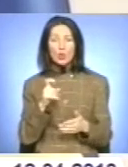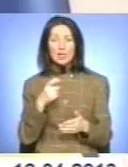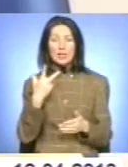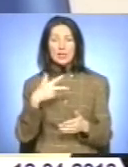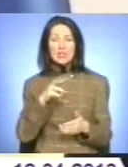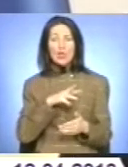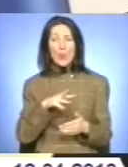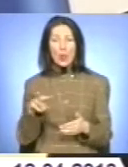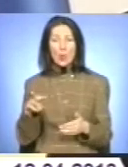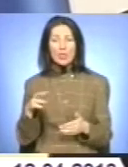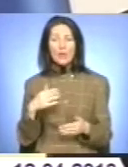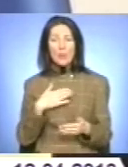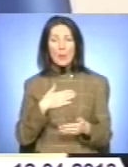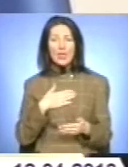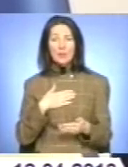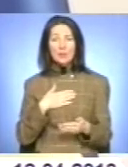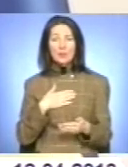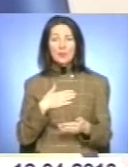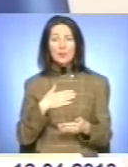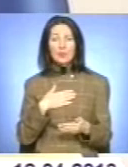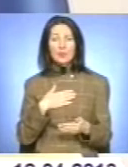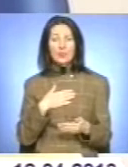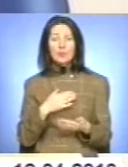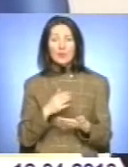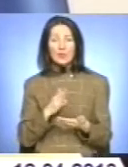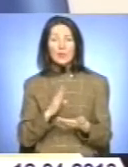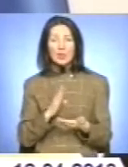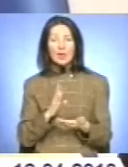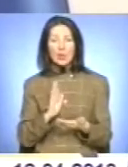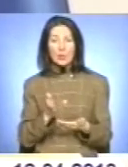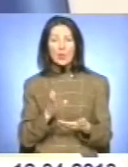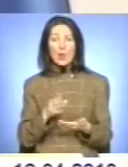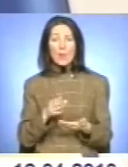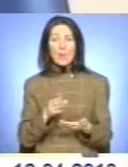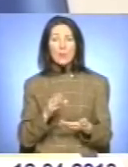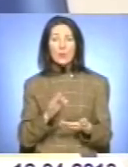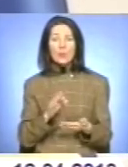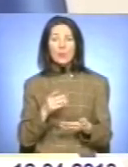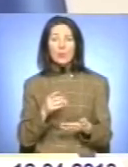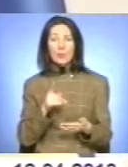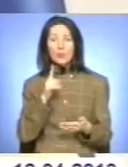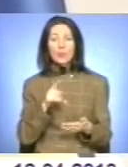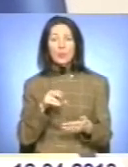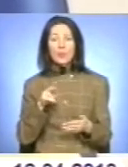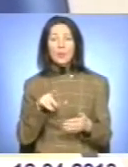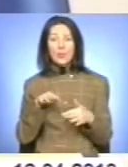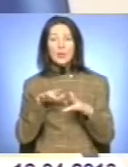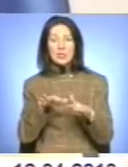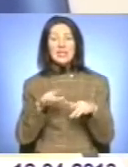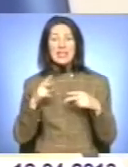130 миллионов. Мы по ходу строительства пока еще не